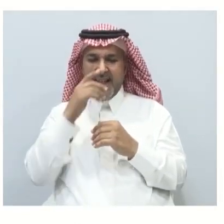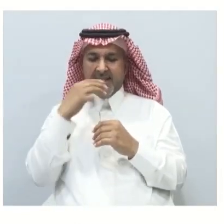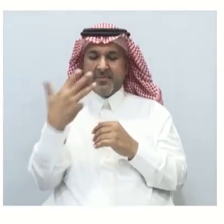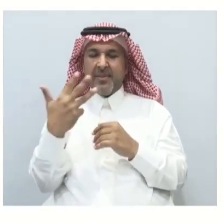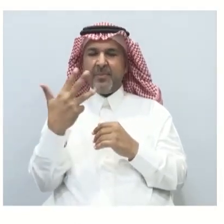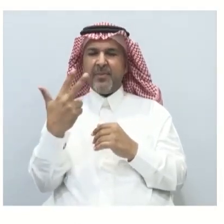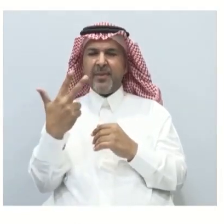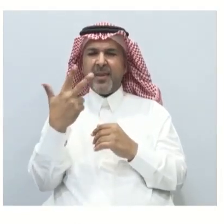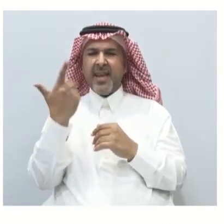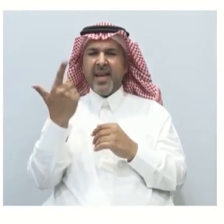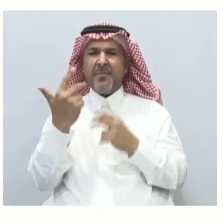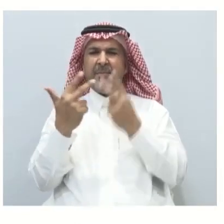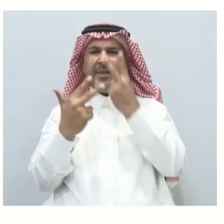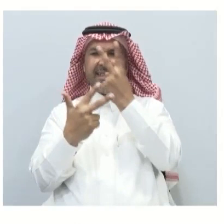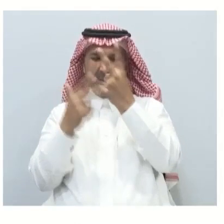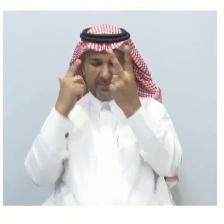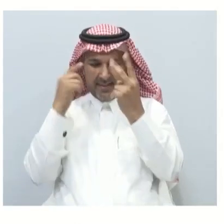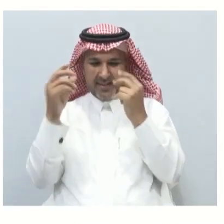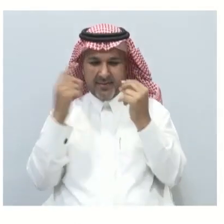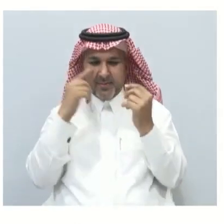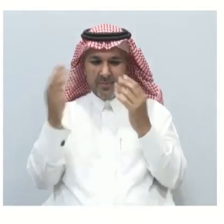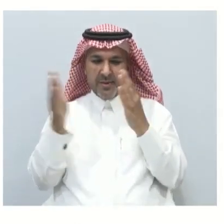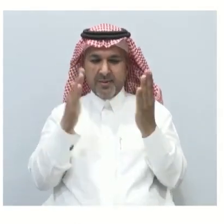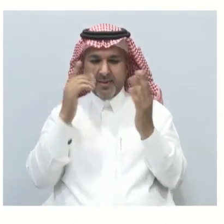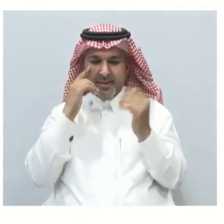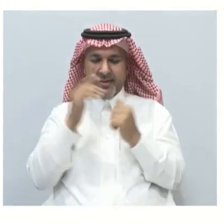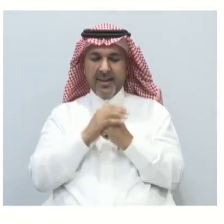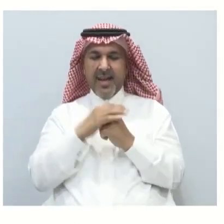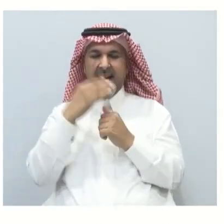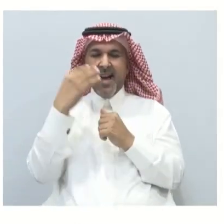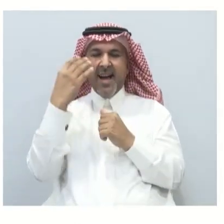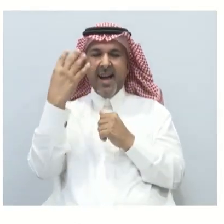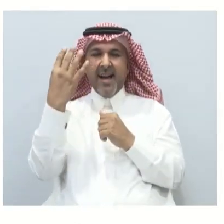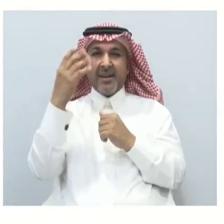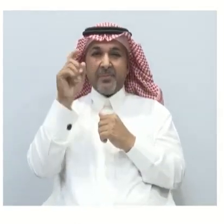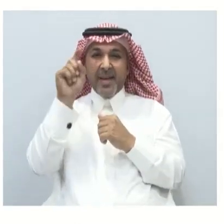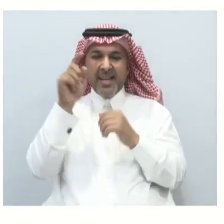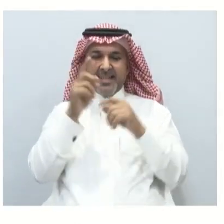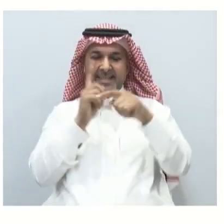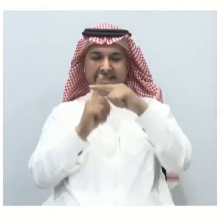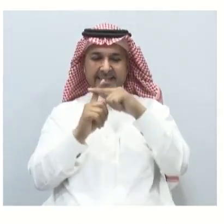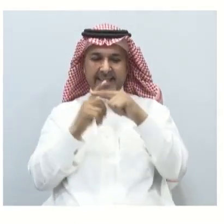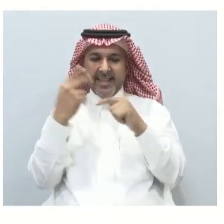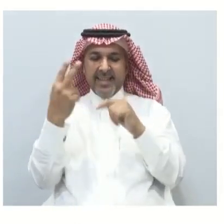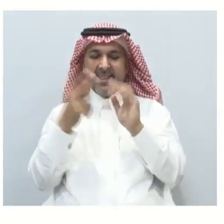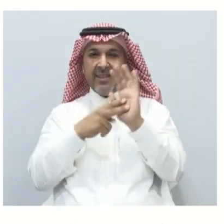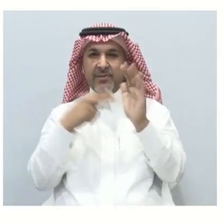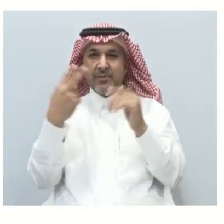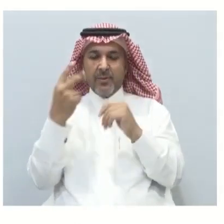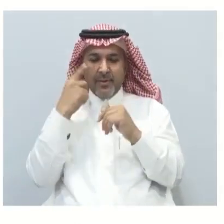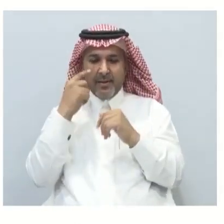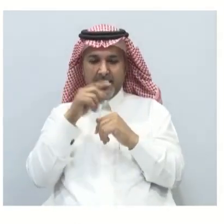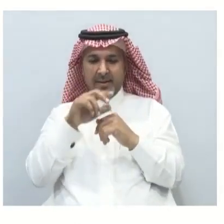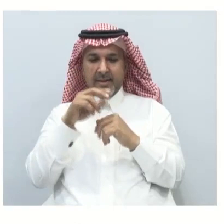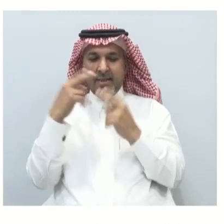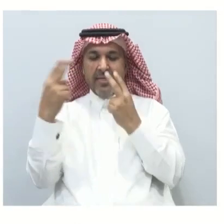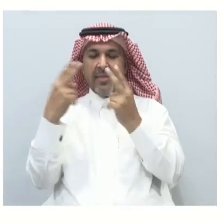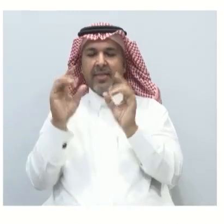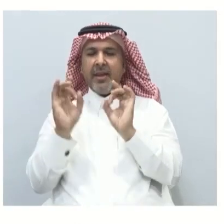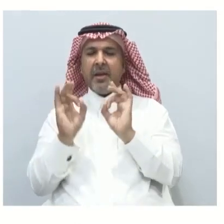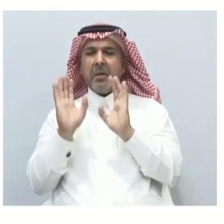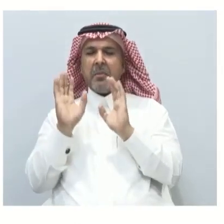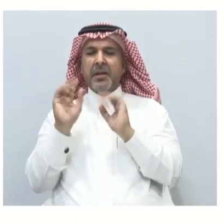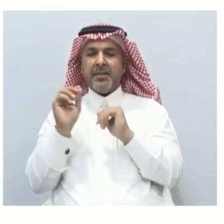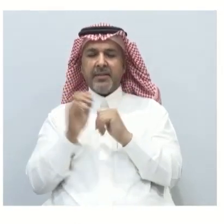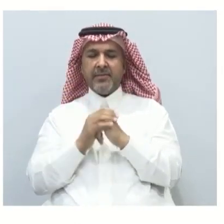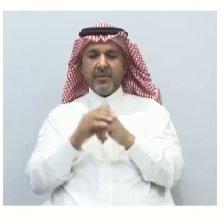8 تربيع وبالتالي توحد الاساس بتقول 4 اكس زئ 2 تساوي 2 شيل الاثنين من